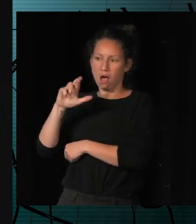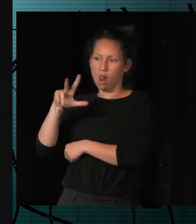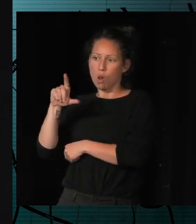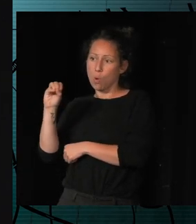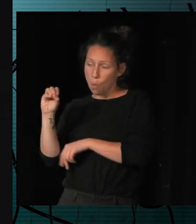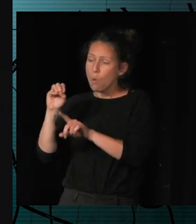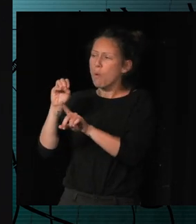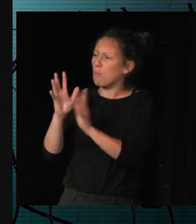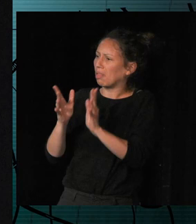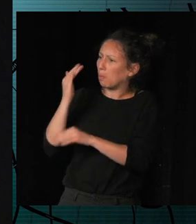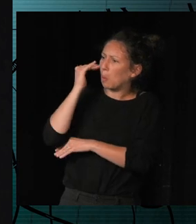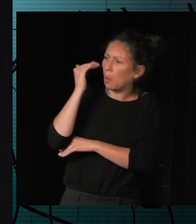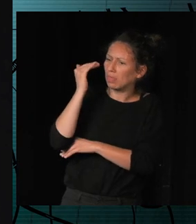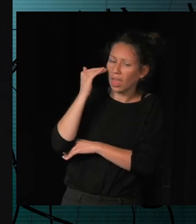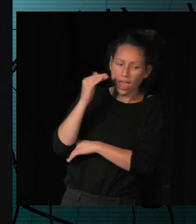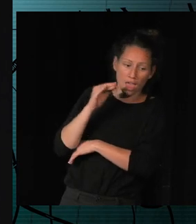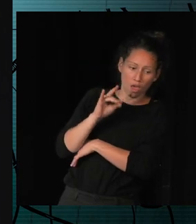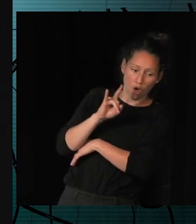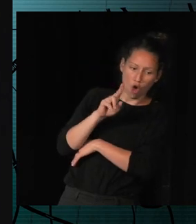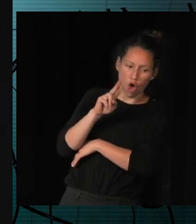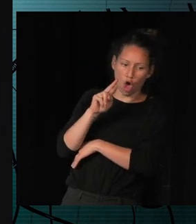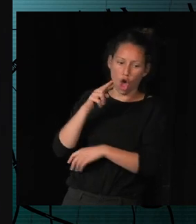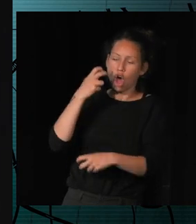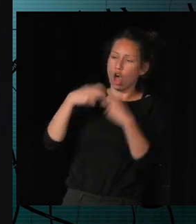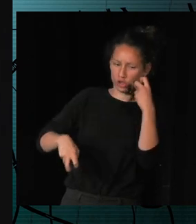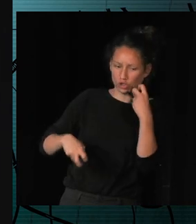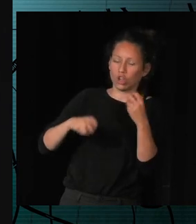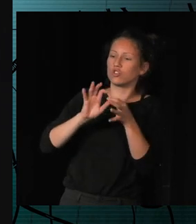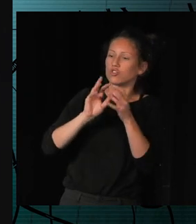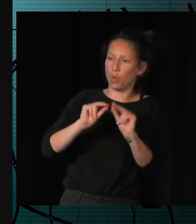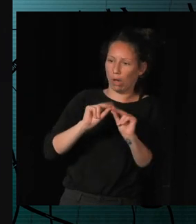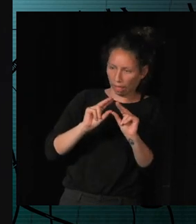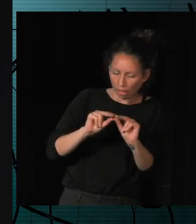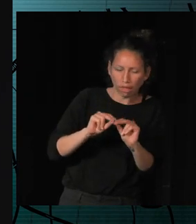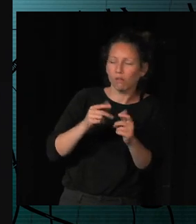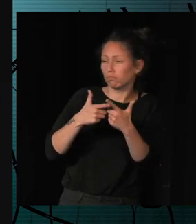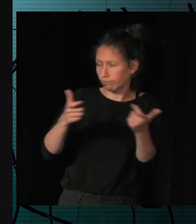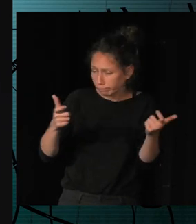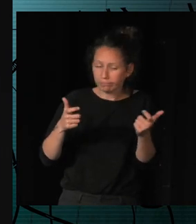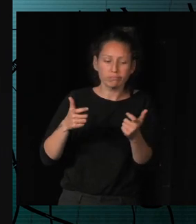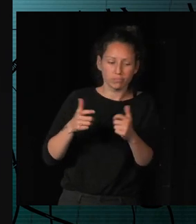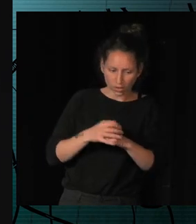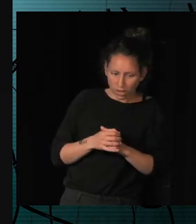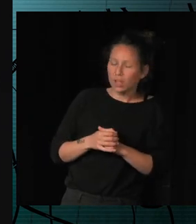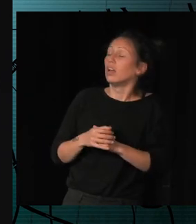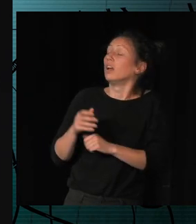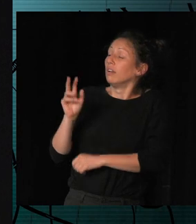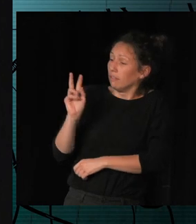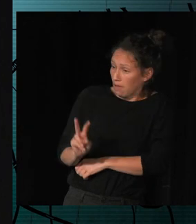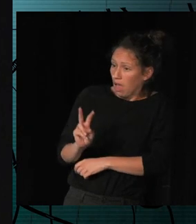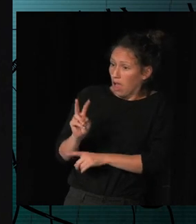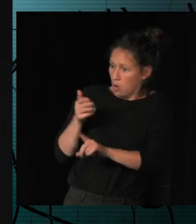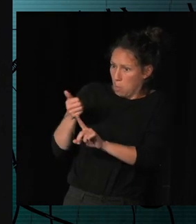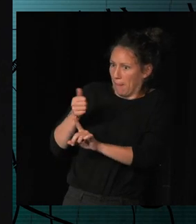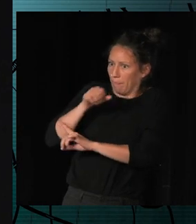story immortality aussi récemment qui a qui a bien marché donc c'est quelqu'un qui réfléchit complètement sur cet aspect là c'est-à-dire comment il peut